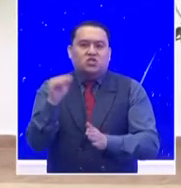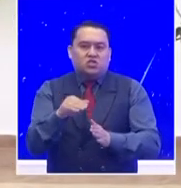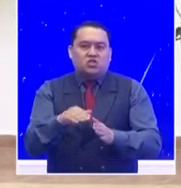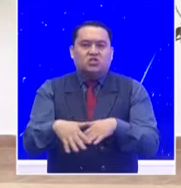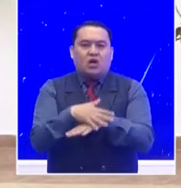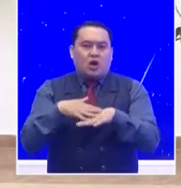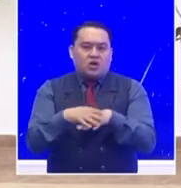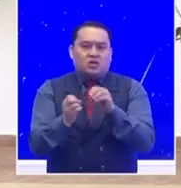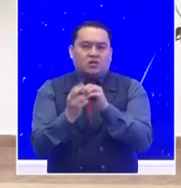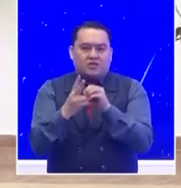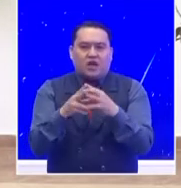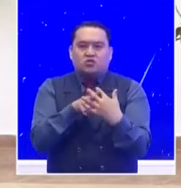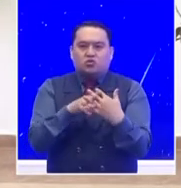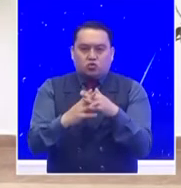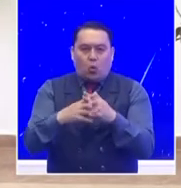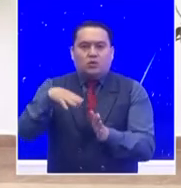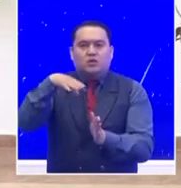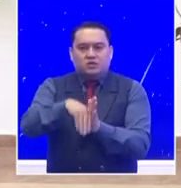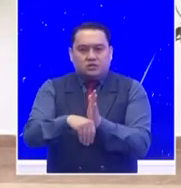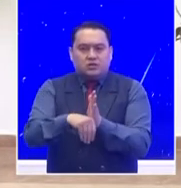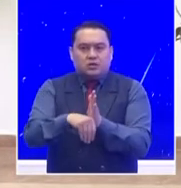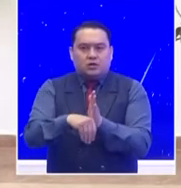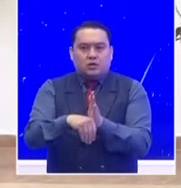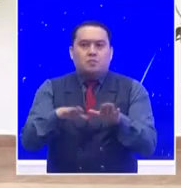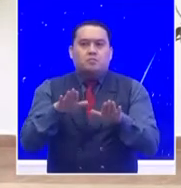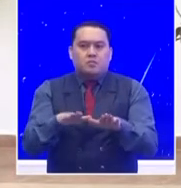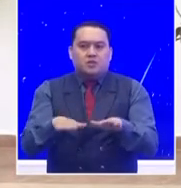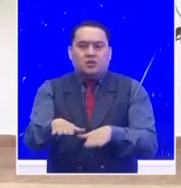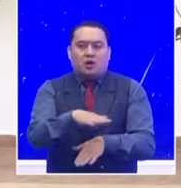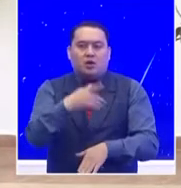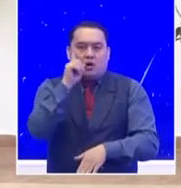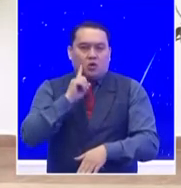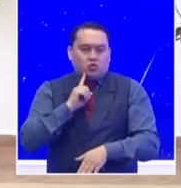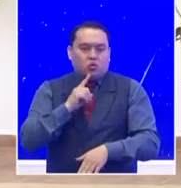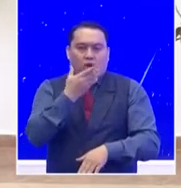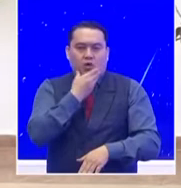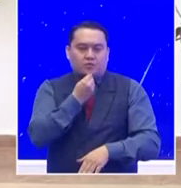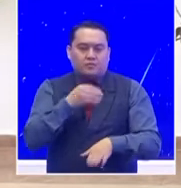12 сельских округов здесь. Место расположения в очень хорошем месте.